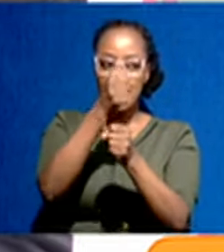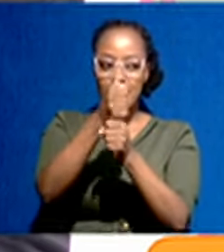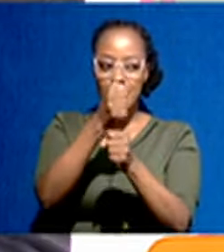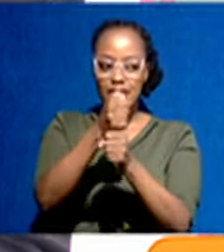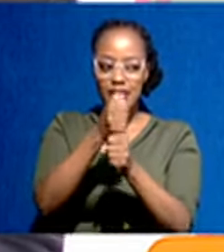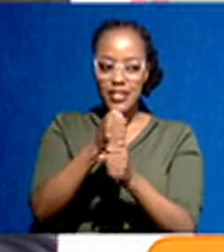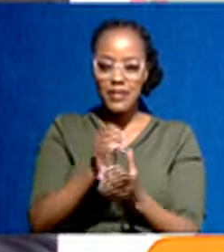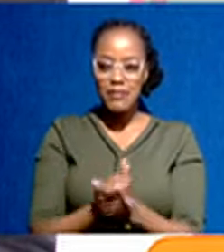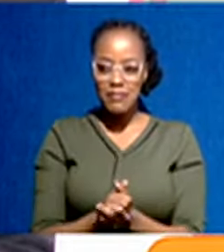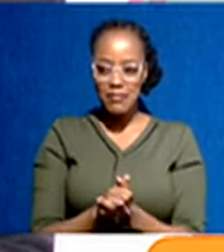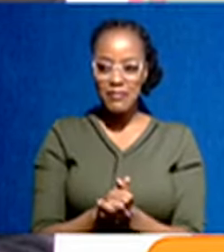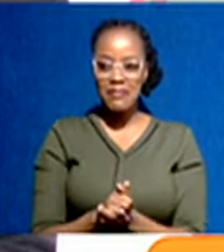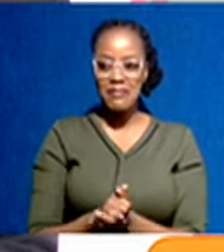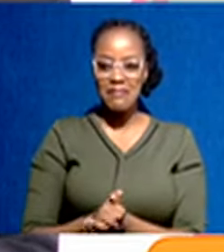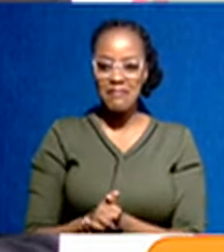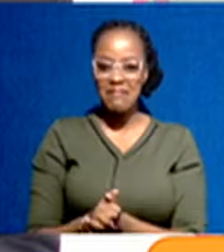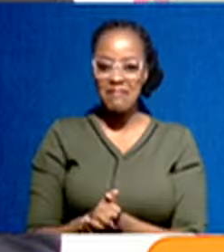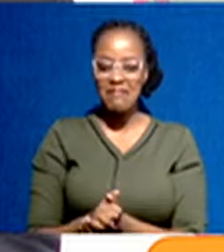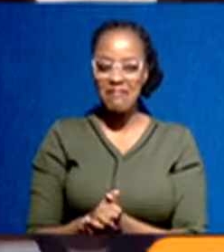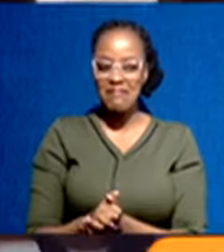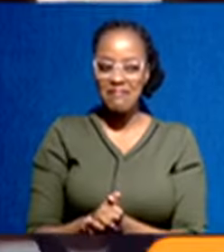be business as usual.